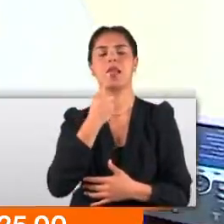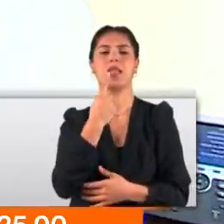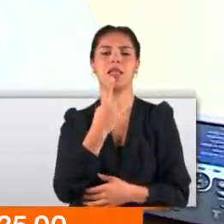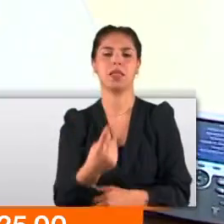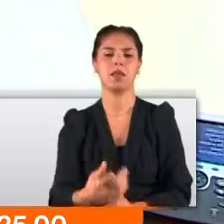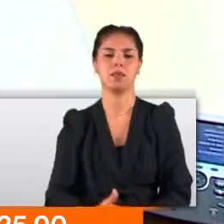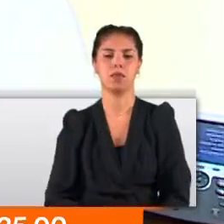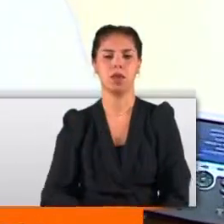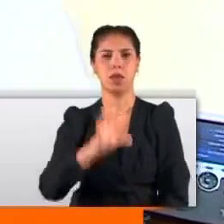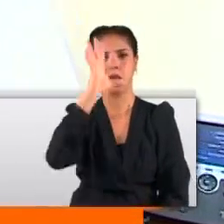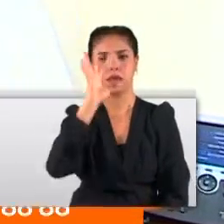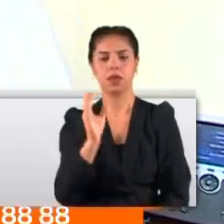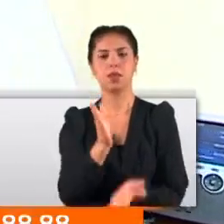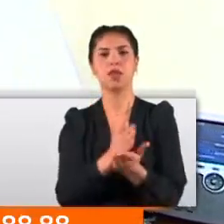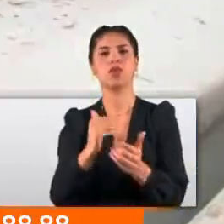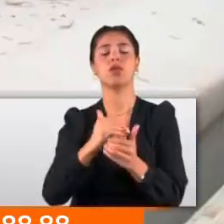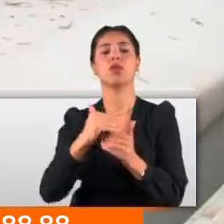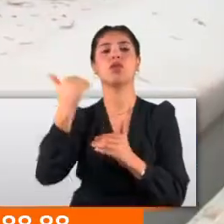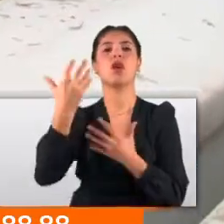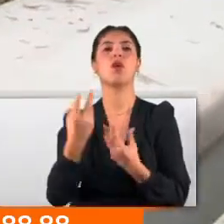oluyor Hiç kimsenin cenazesi